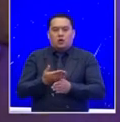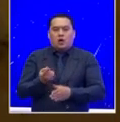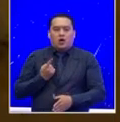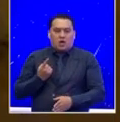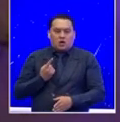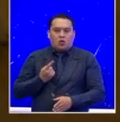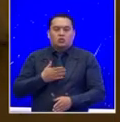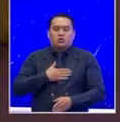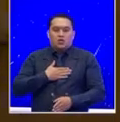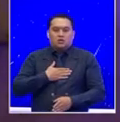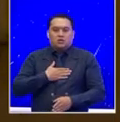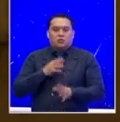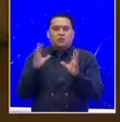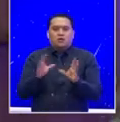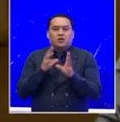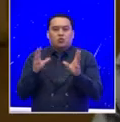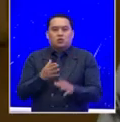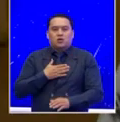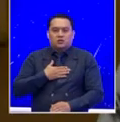нас, берегут нас.